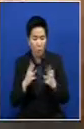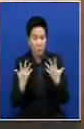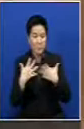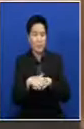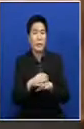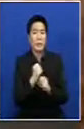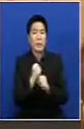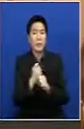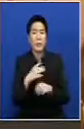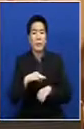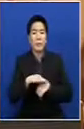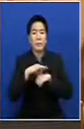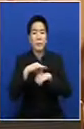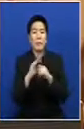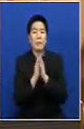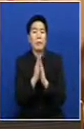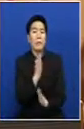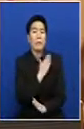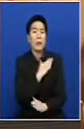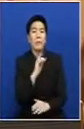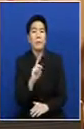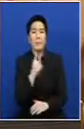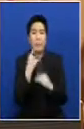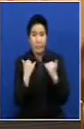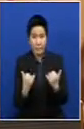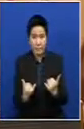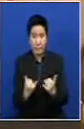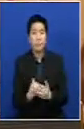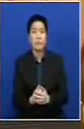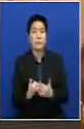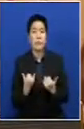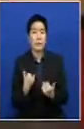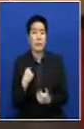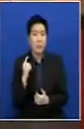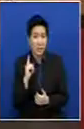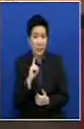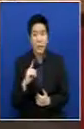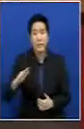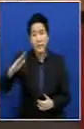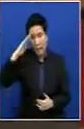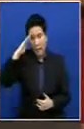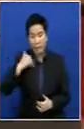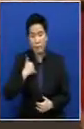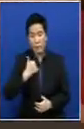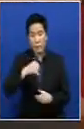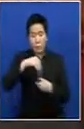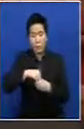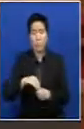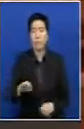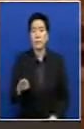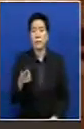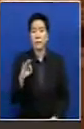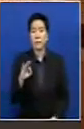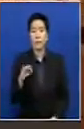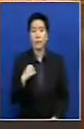านงานในเรื่องการสถาปนาสมเด็จพระสังฆราชพระองค์ใหม่ก็ตามค่ะส่วนการที่ทหารไปประจำอยู่ที่พุทธมณฑ